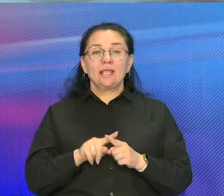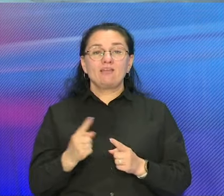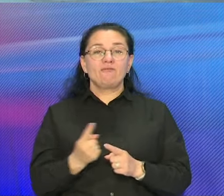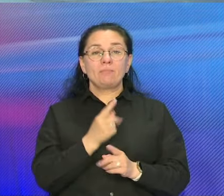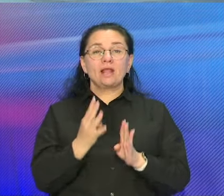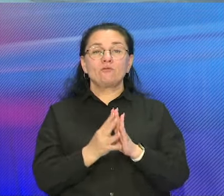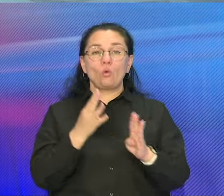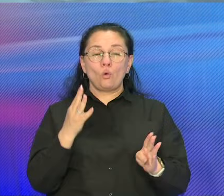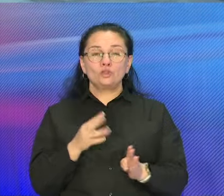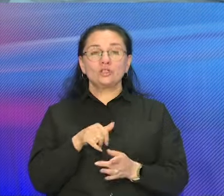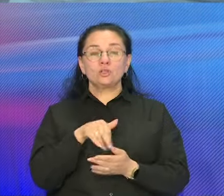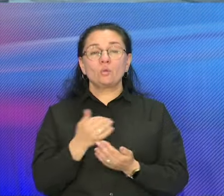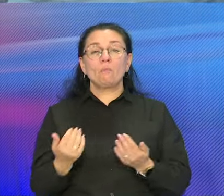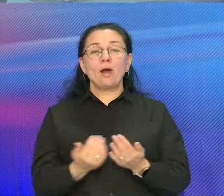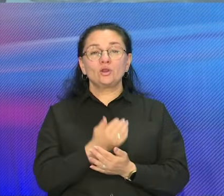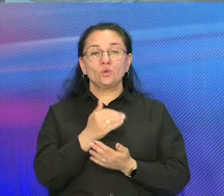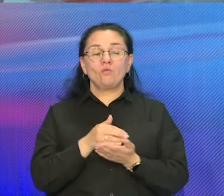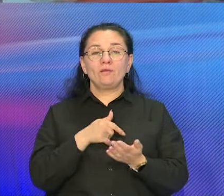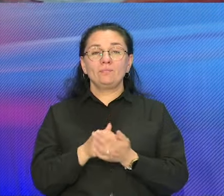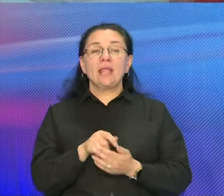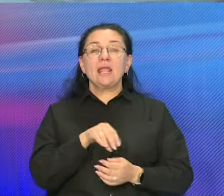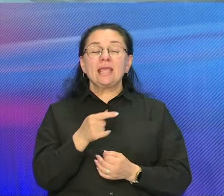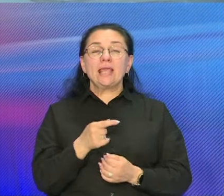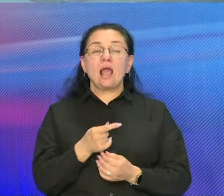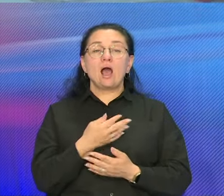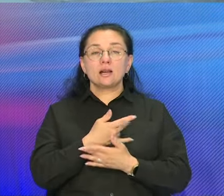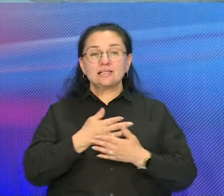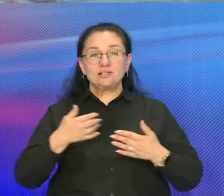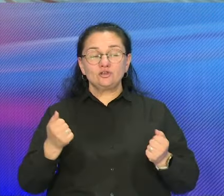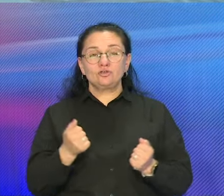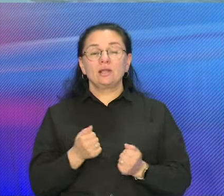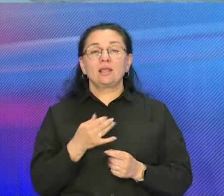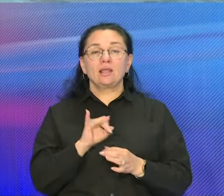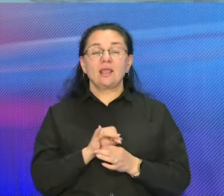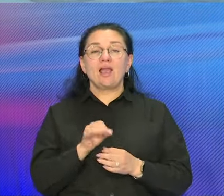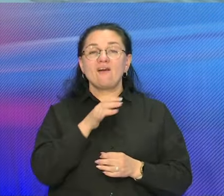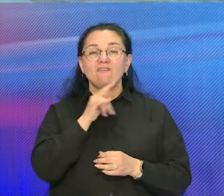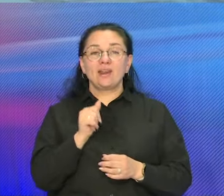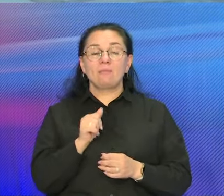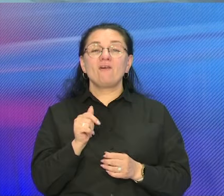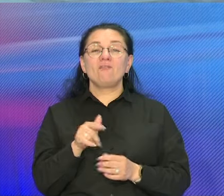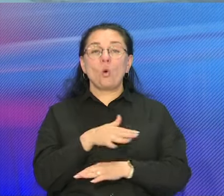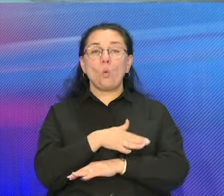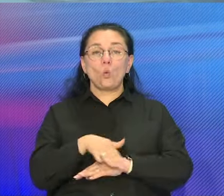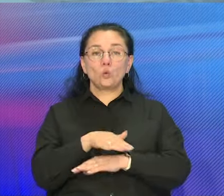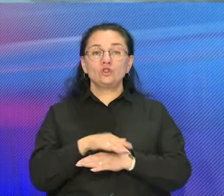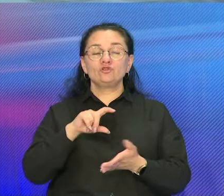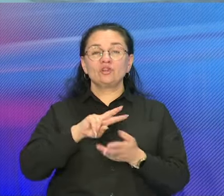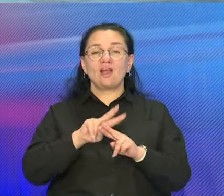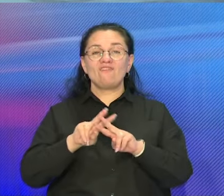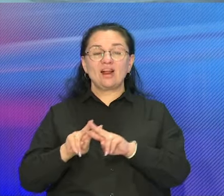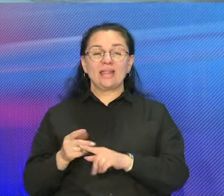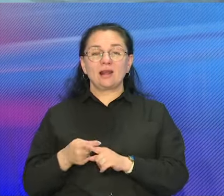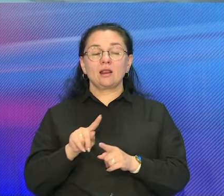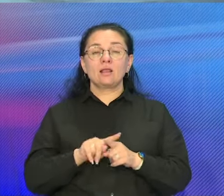говоркаедзе про новые педыходы до рациону гадаванцев И организации их часу у вуличных вольерах Наша здымашна группа у